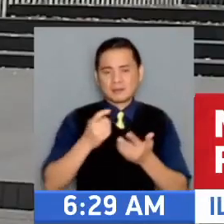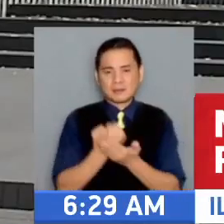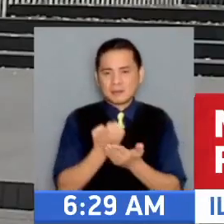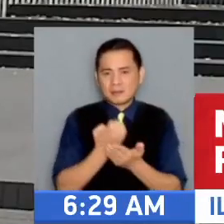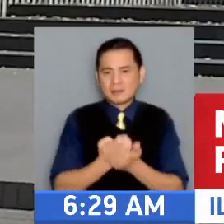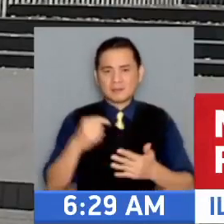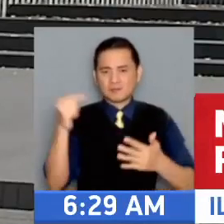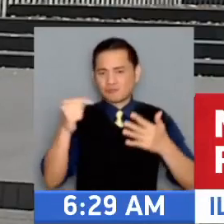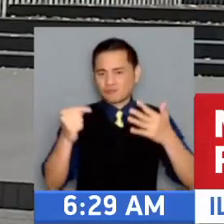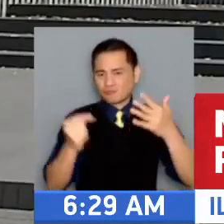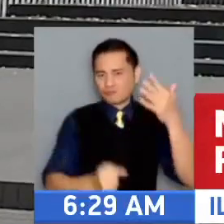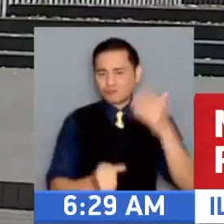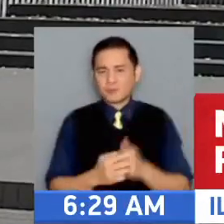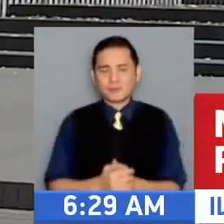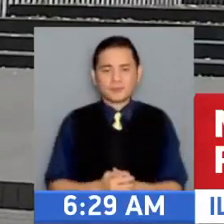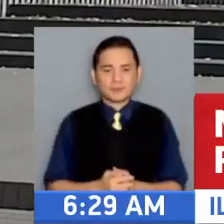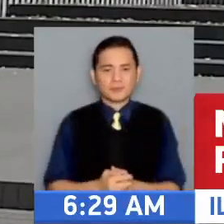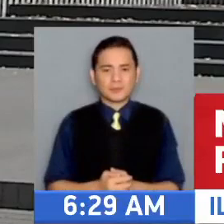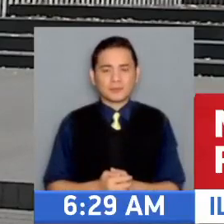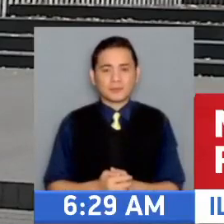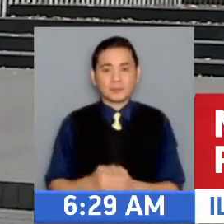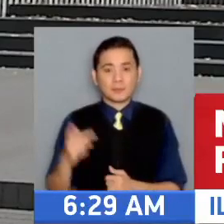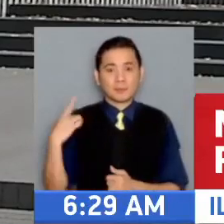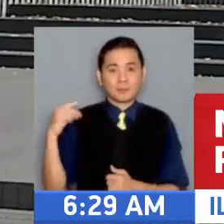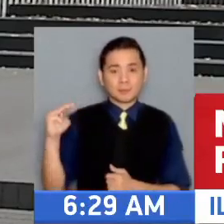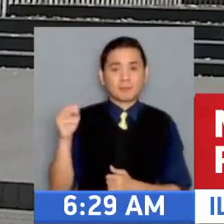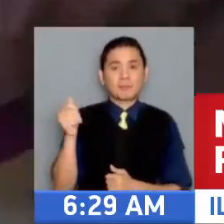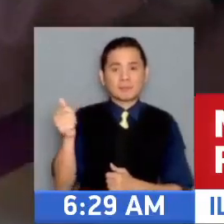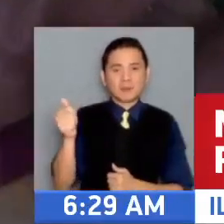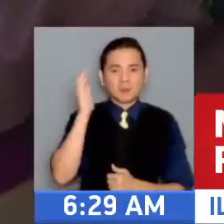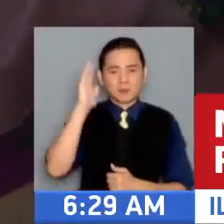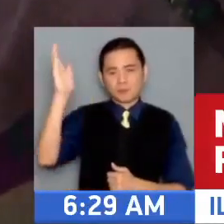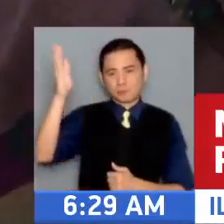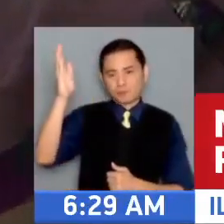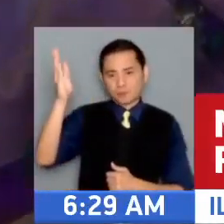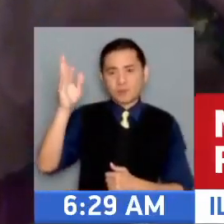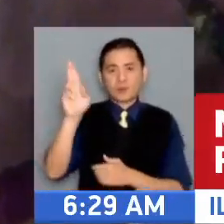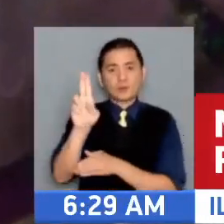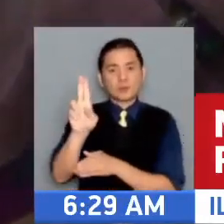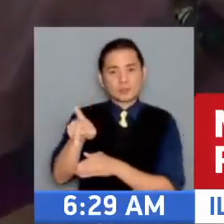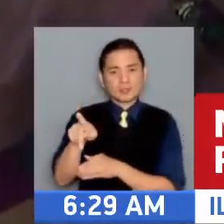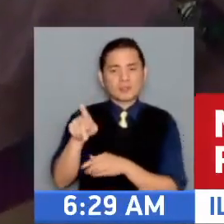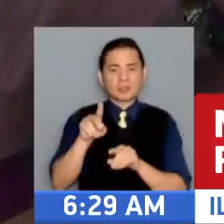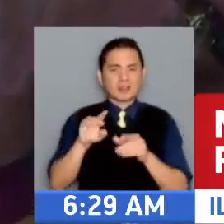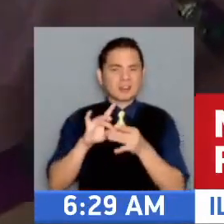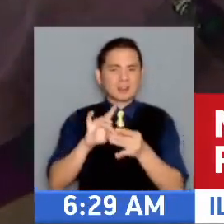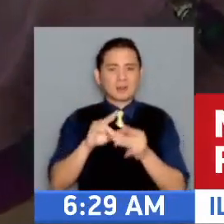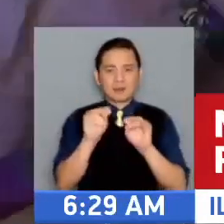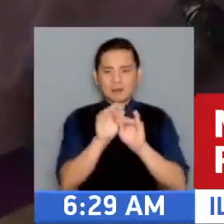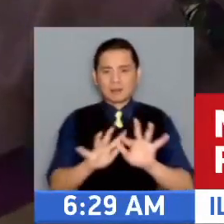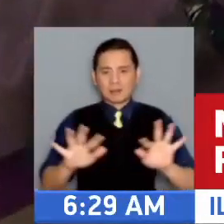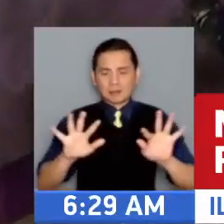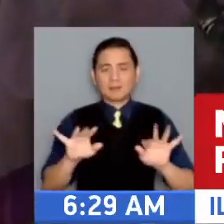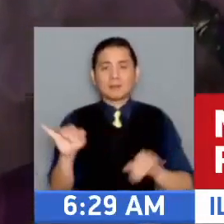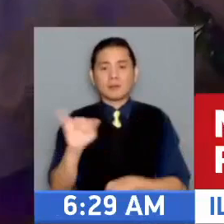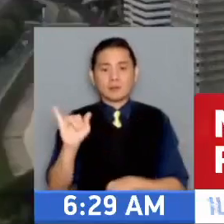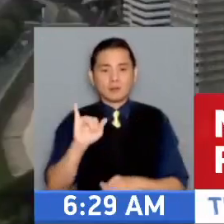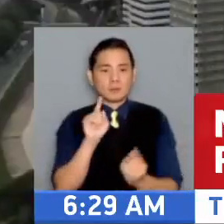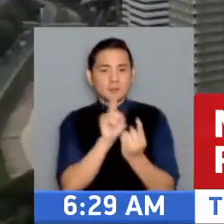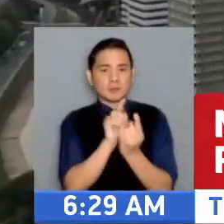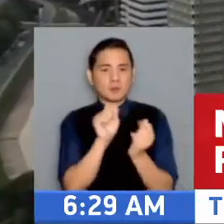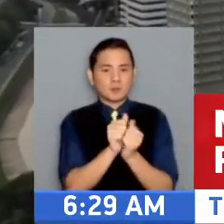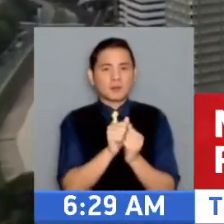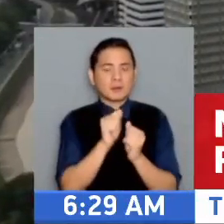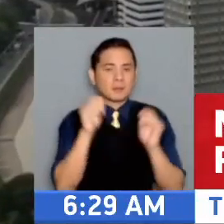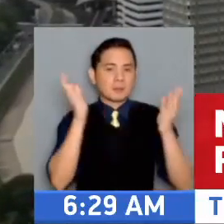Prime Minister sa University of the Philippines tungkol sa ASEAN at makikipagkita sa Malaysian community sa Pilipinas. Ayon sa Malaysian